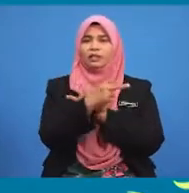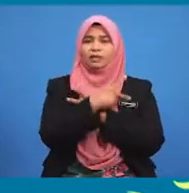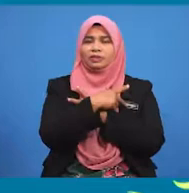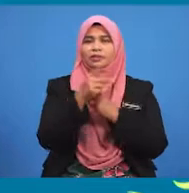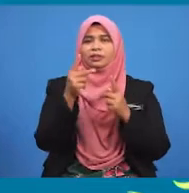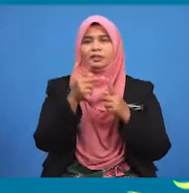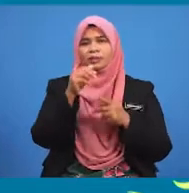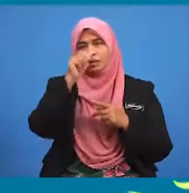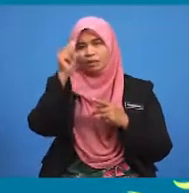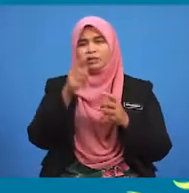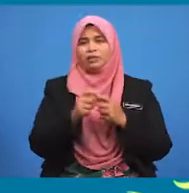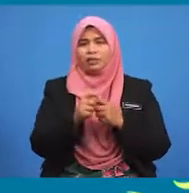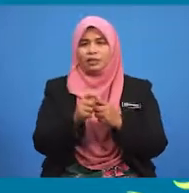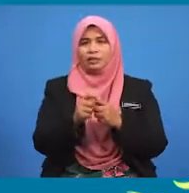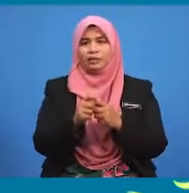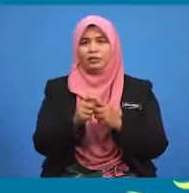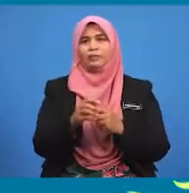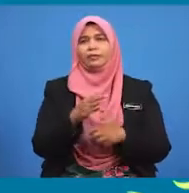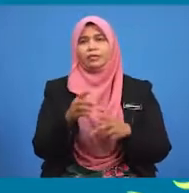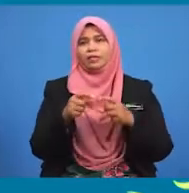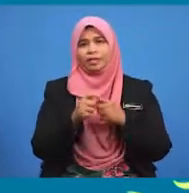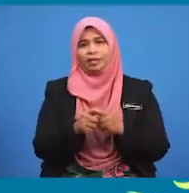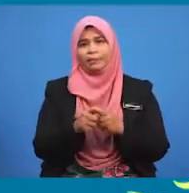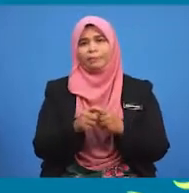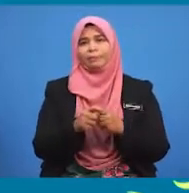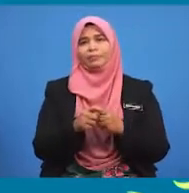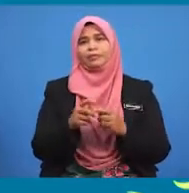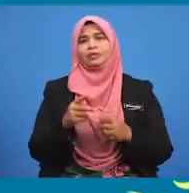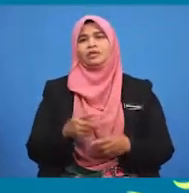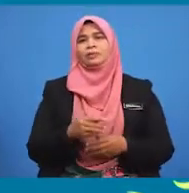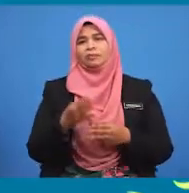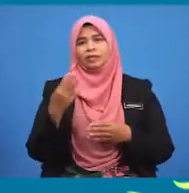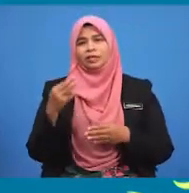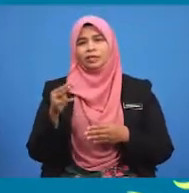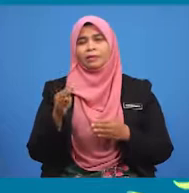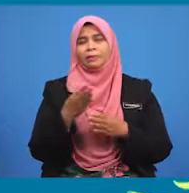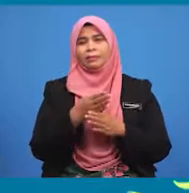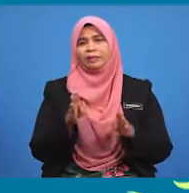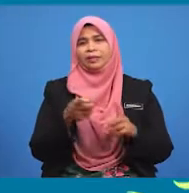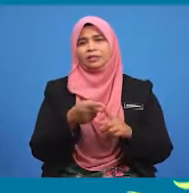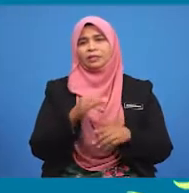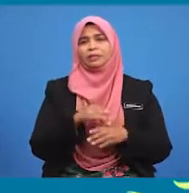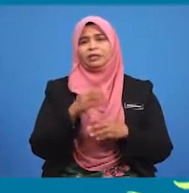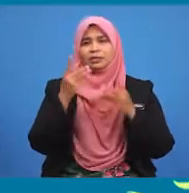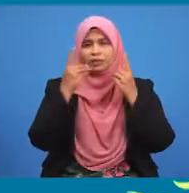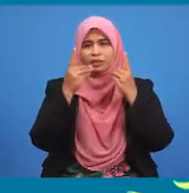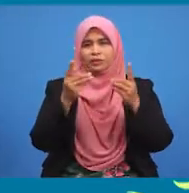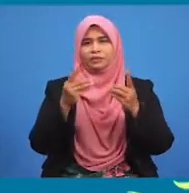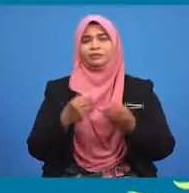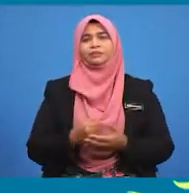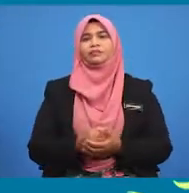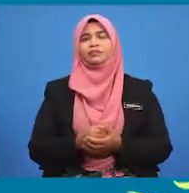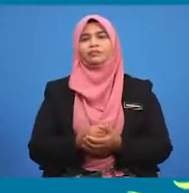pendirian dan maksum daripada dosa. Dan iman mereka kepada Allah berdasarkan dalil dan hujah, serta